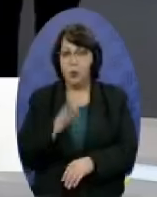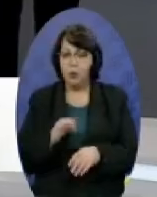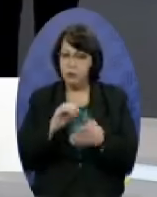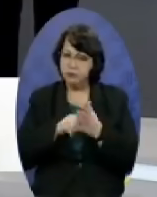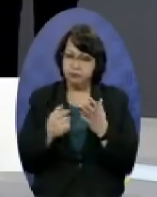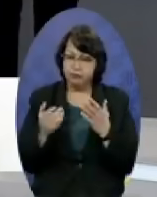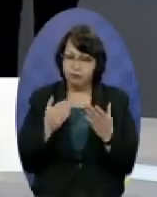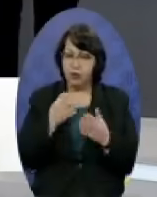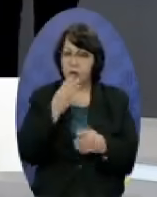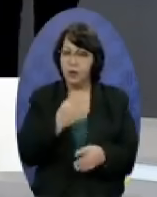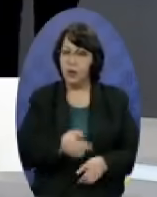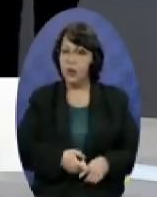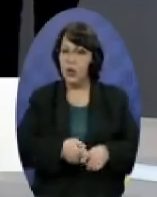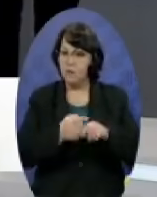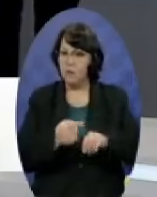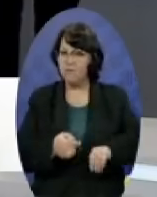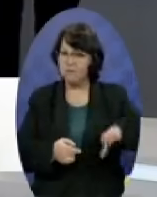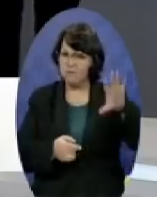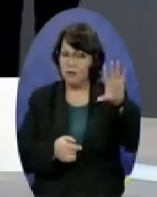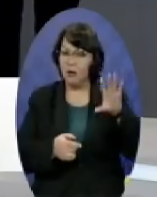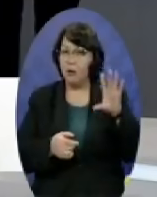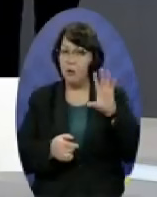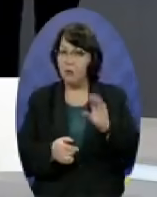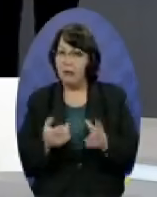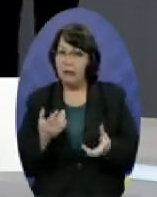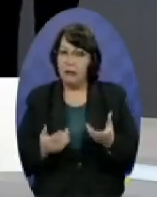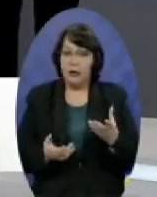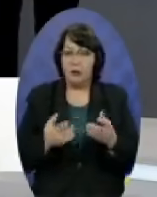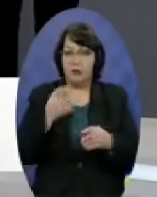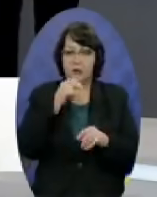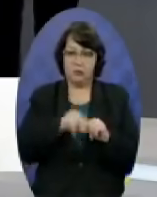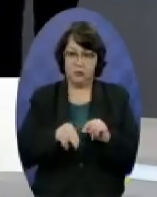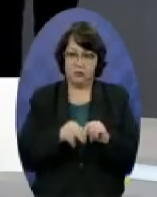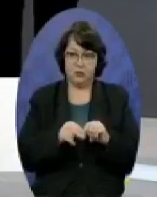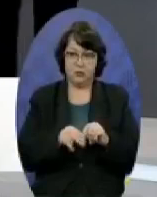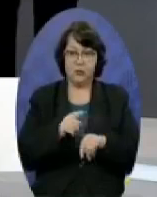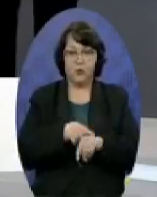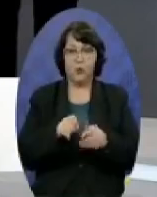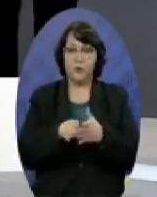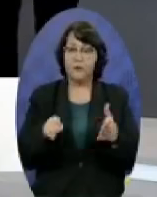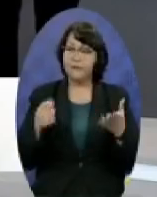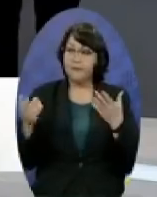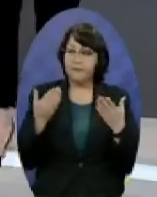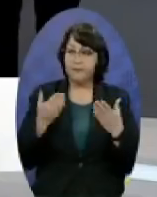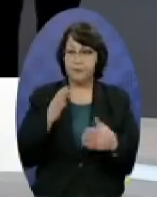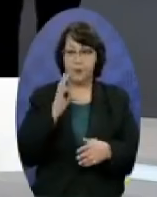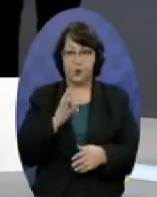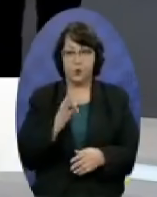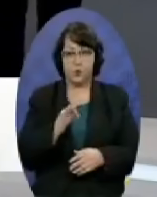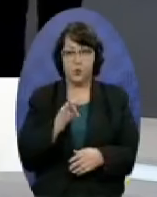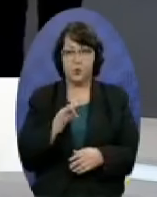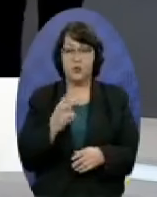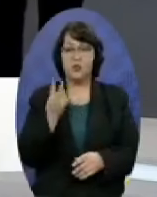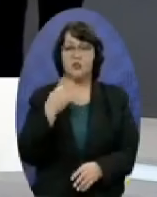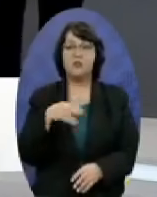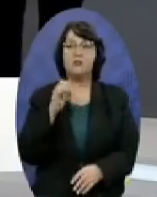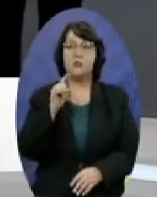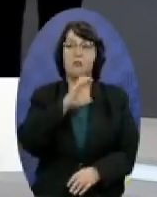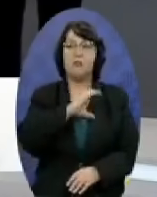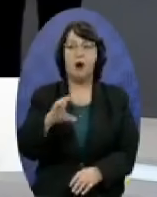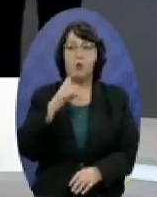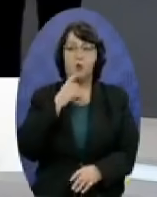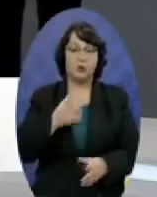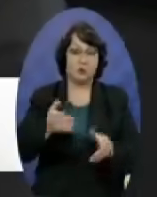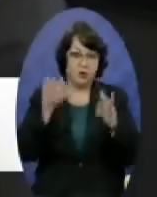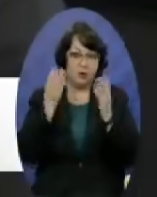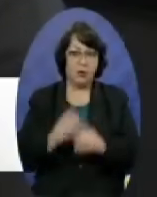нэмэгдсэн байна уу, буурсан байна уу гэдэг тал дээр бас энэ өвчлөлийн одоо хүрээг дэгдэлтийн цаг хугацааг бас харьцуулах нь зүйтэй гэдгийг бол нийслэлийн байгууллагуудаас хэлж